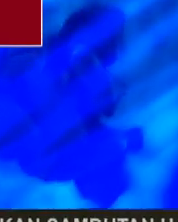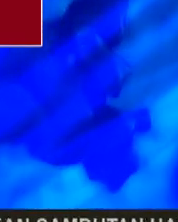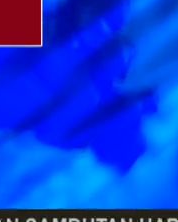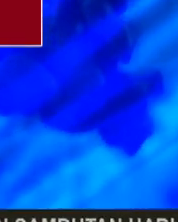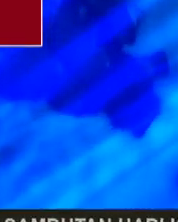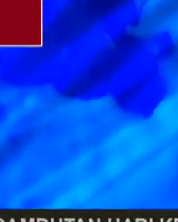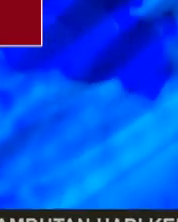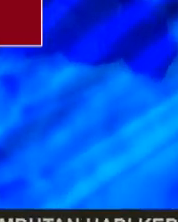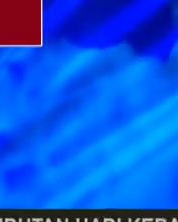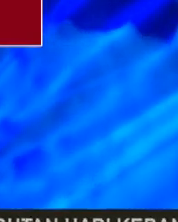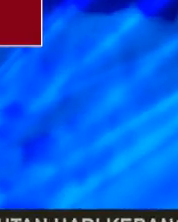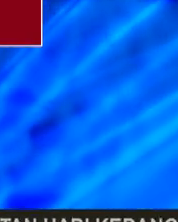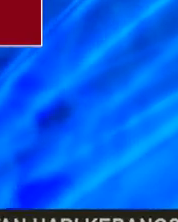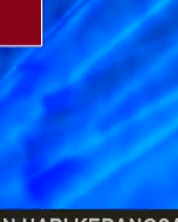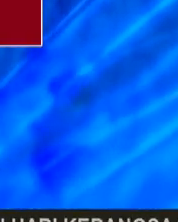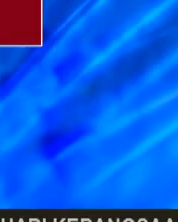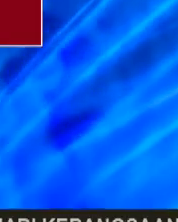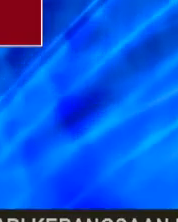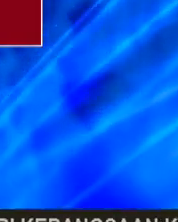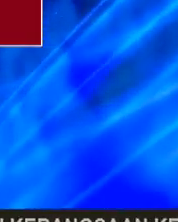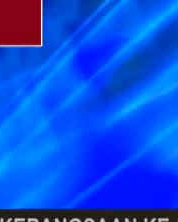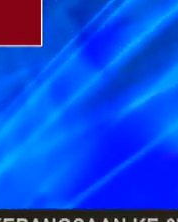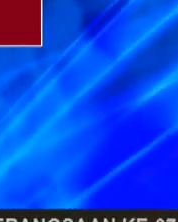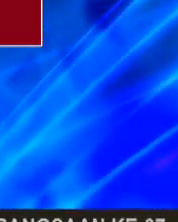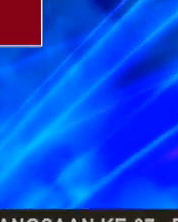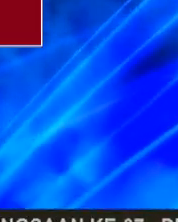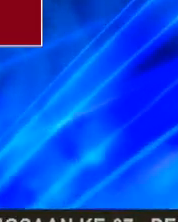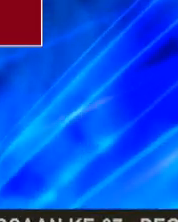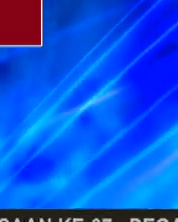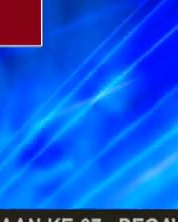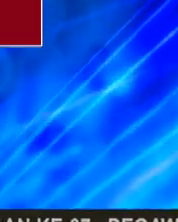tempatan dilaporkan sebanyak 44 cast